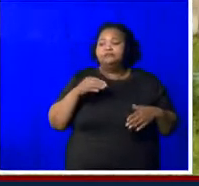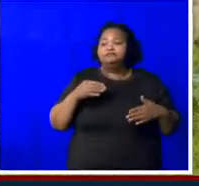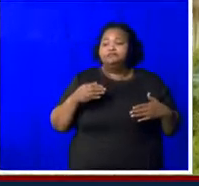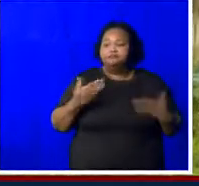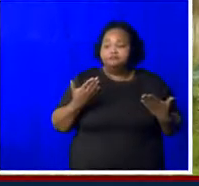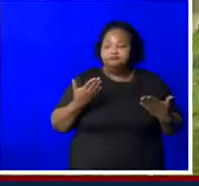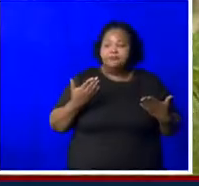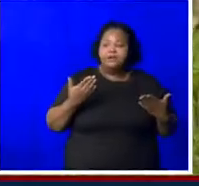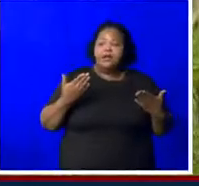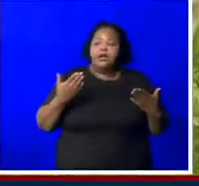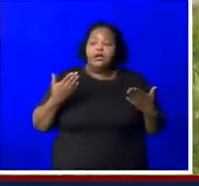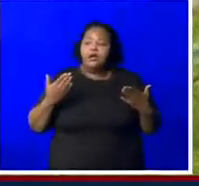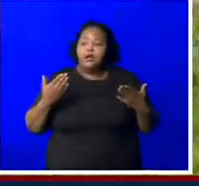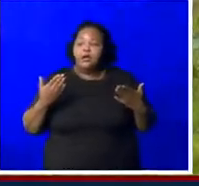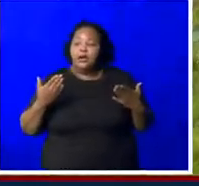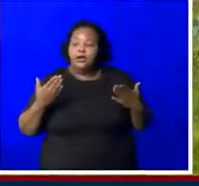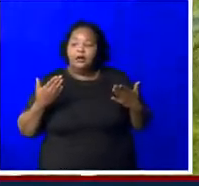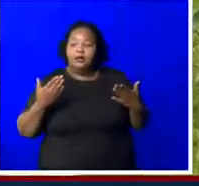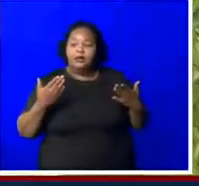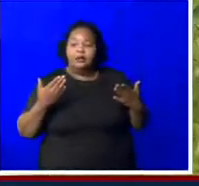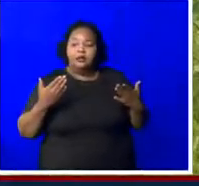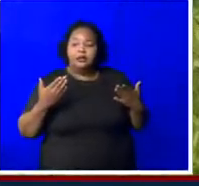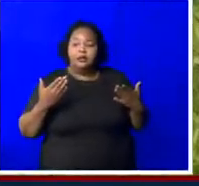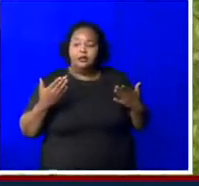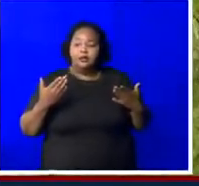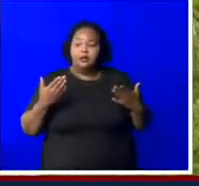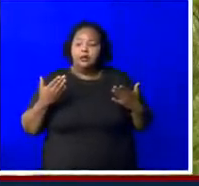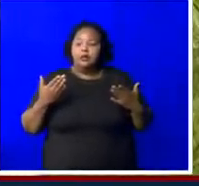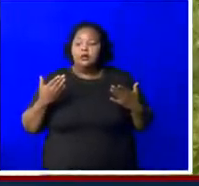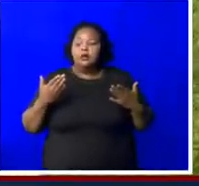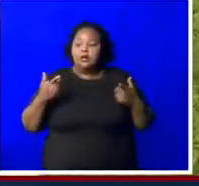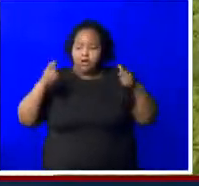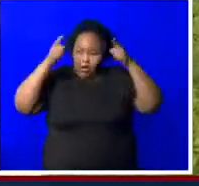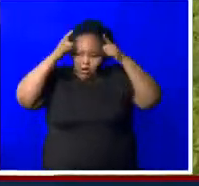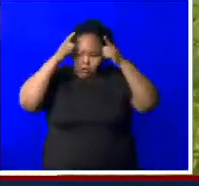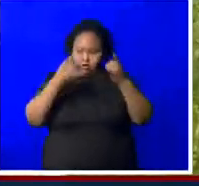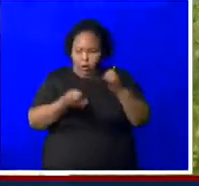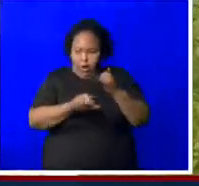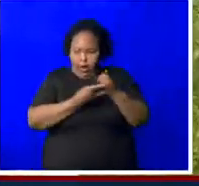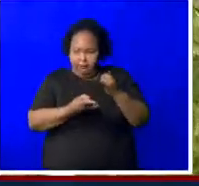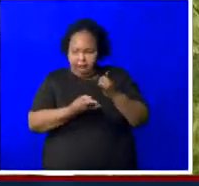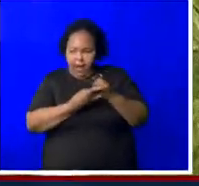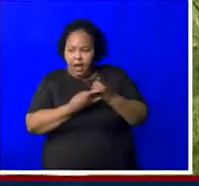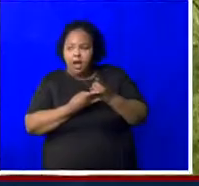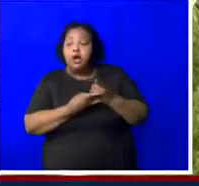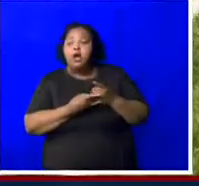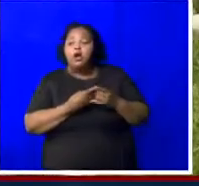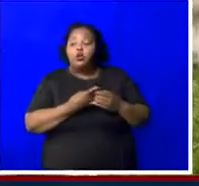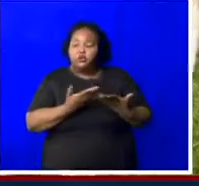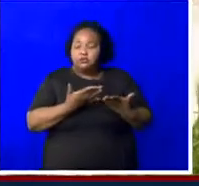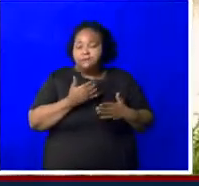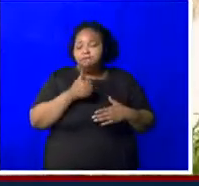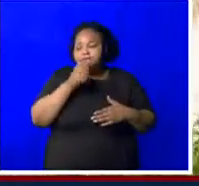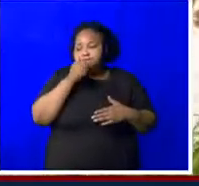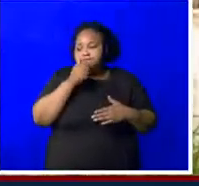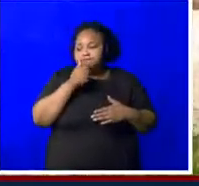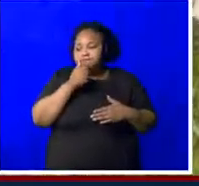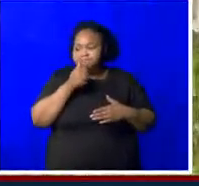yesibili i-component kutaba i-animal nutrition. I-animal nutrition sibuke ukuthi emaswati